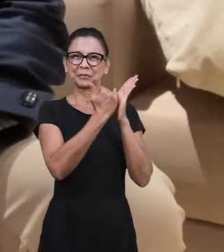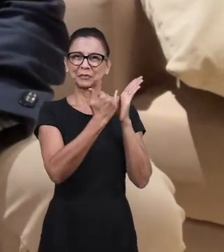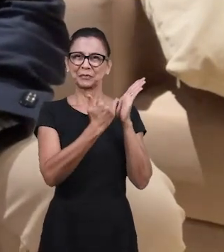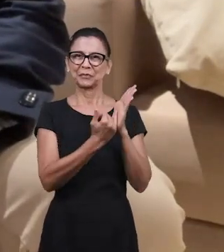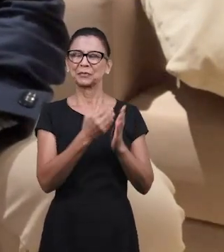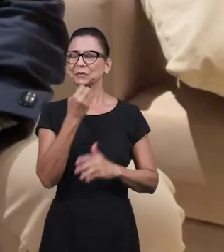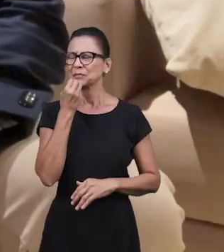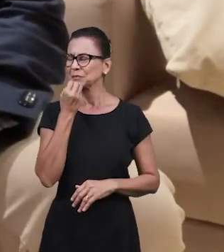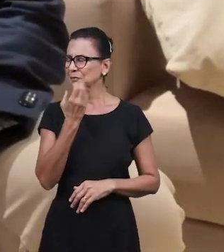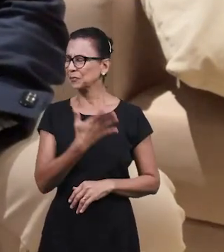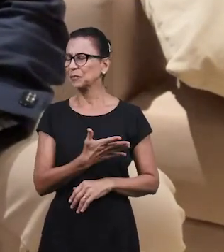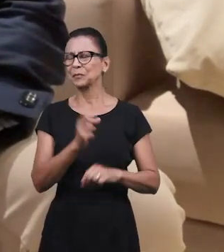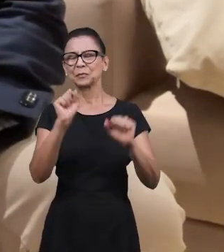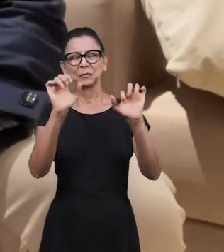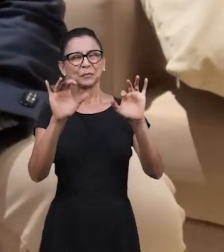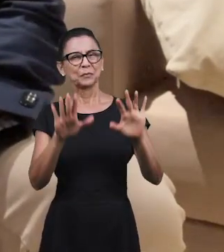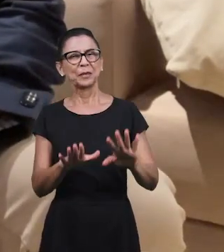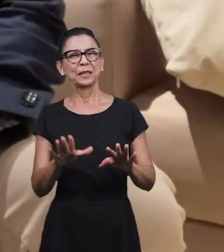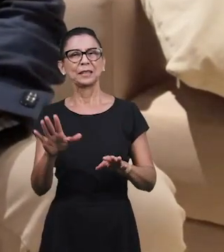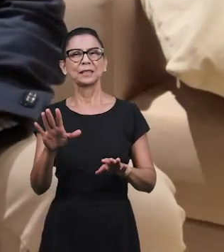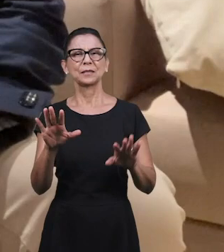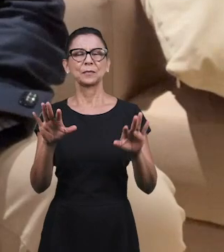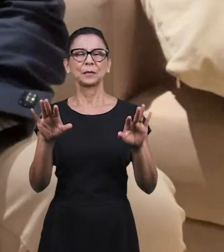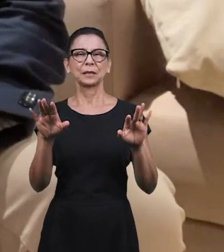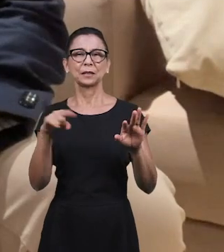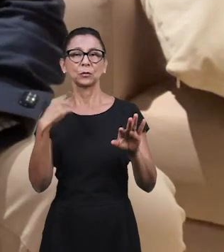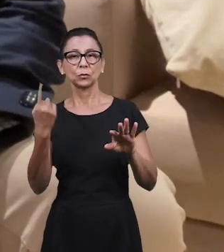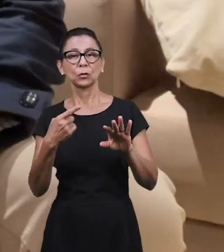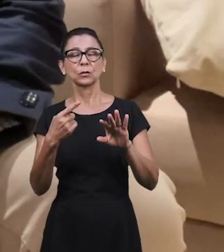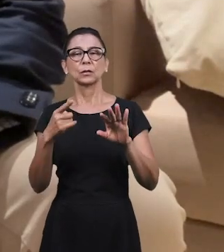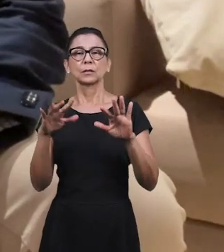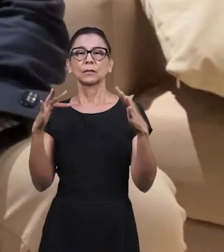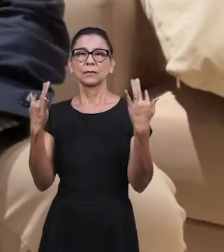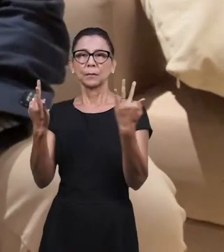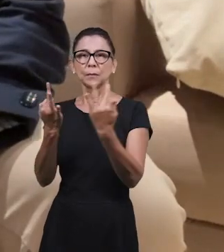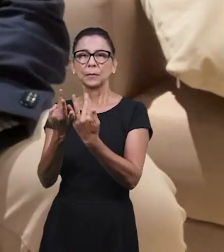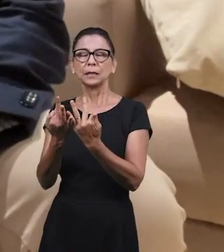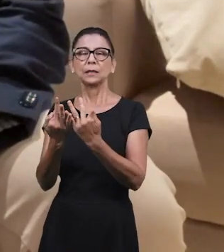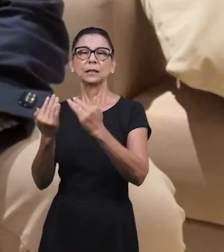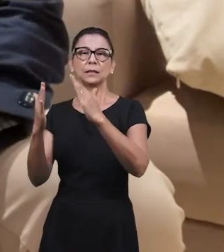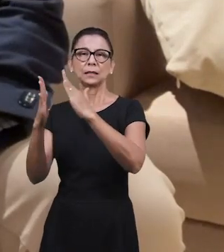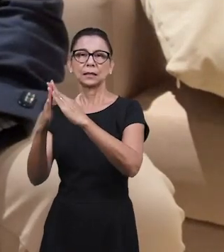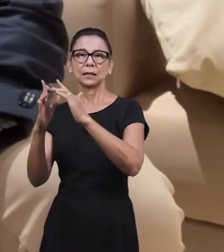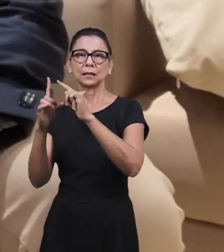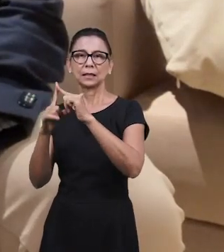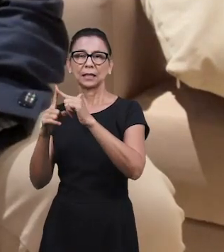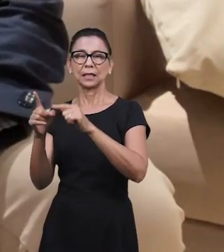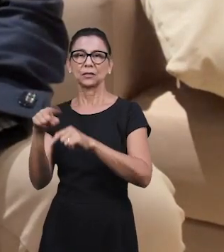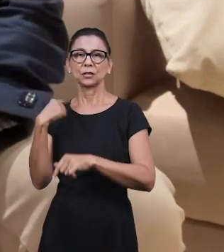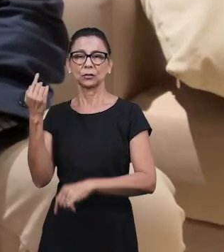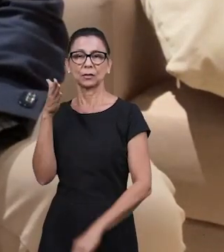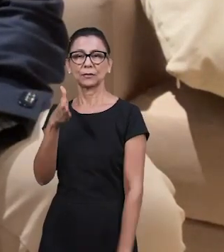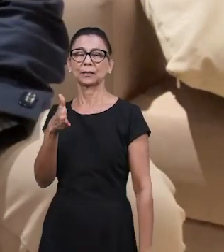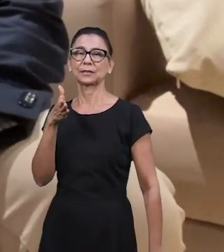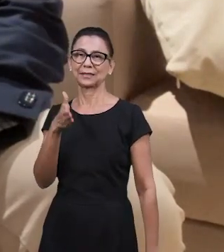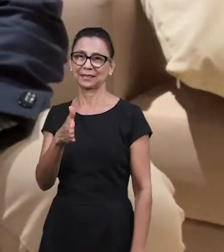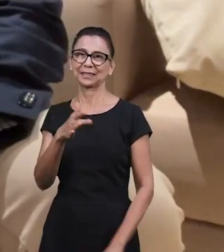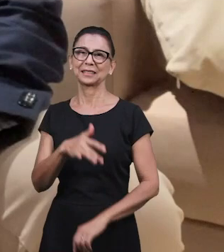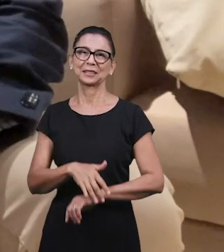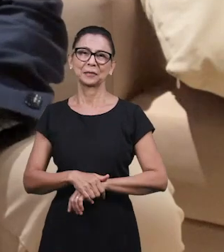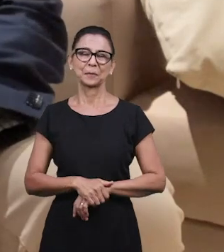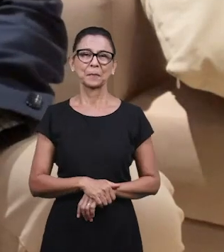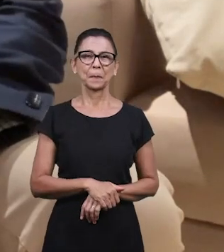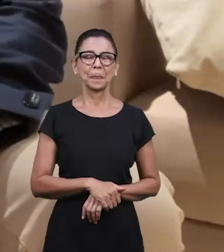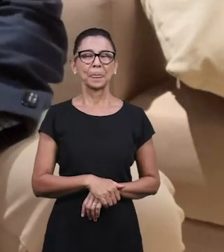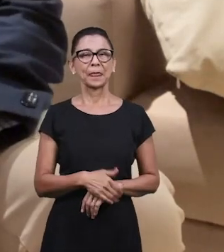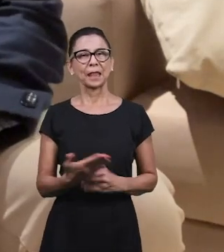une bénédiction pour notre famille, pour l'église où nous sommes, parce que justement, il est présenté